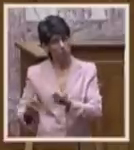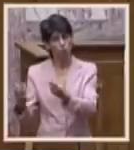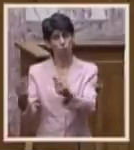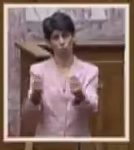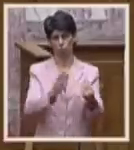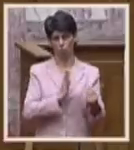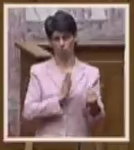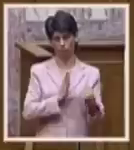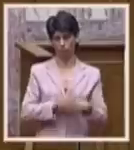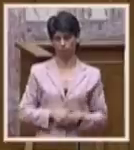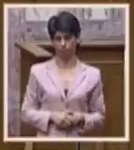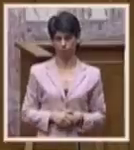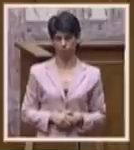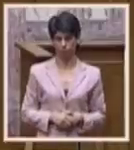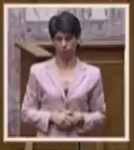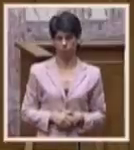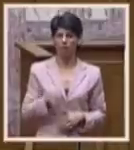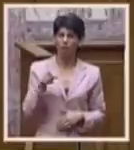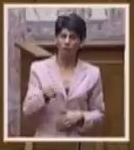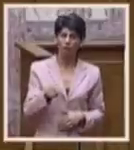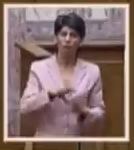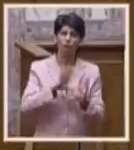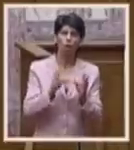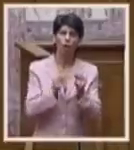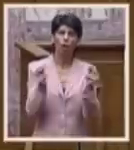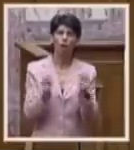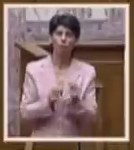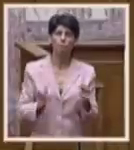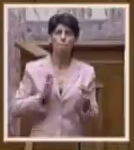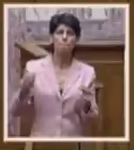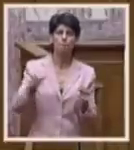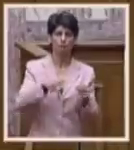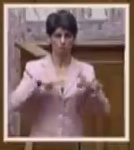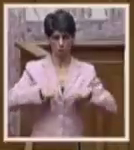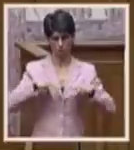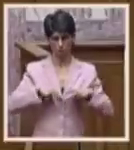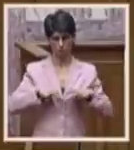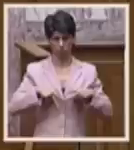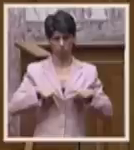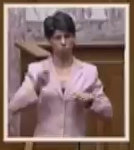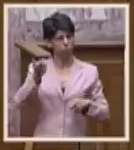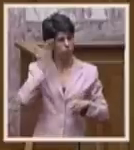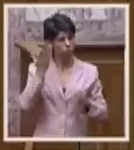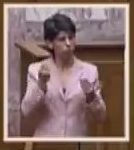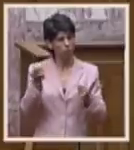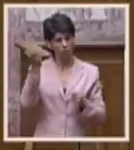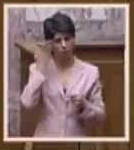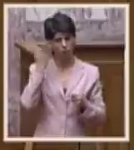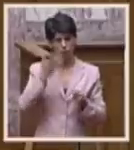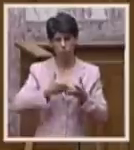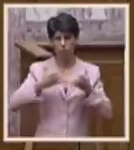πολλών. Αυτό είχε ως αποτέλεσμα ένα πελατειακό κράτος, κοστοβόρο,